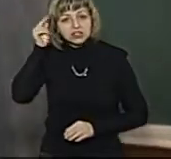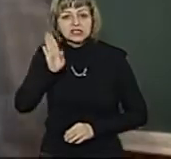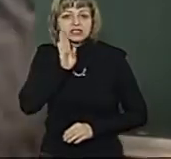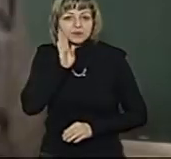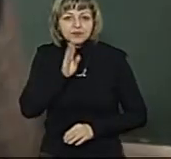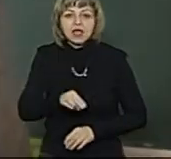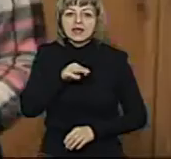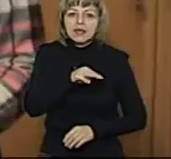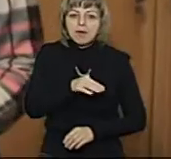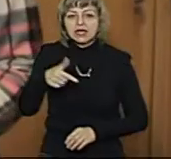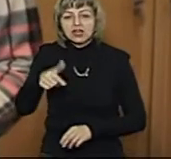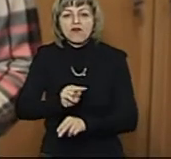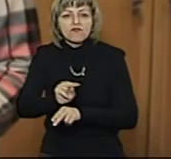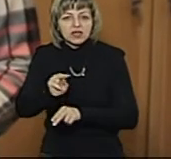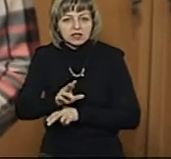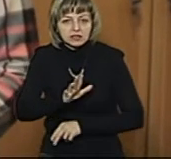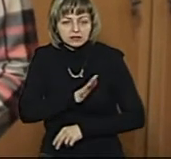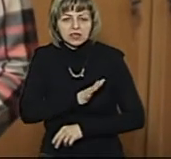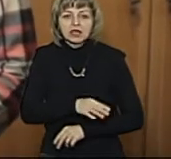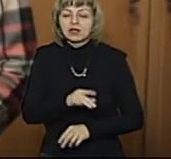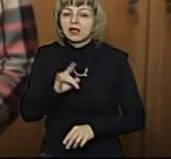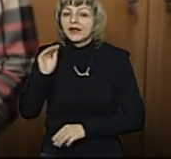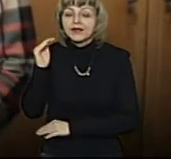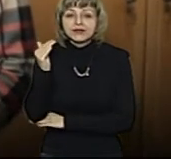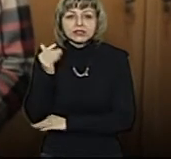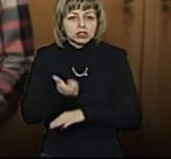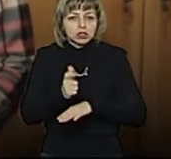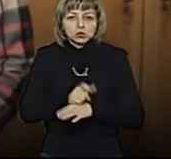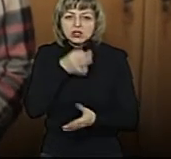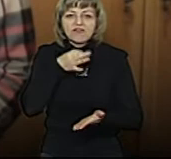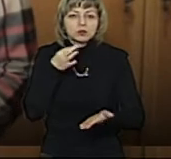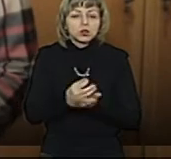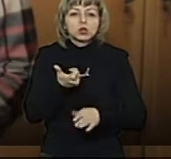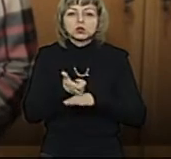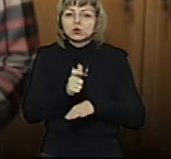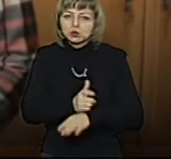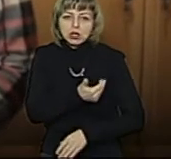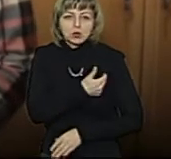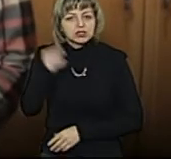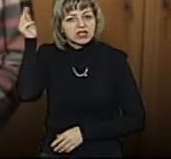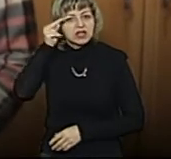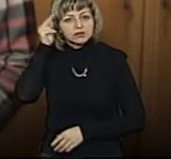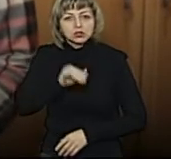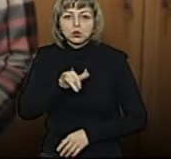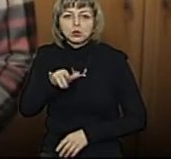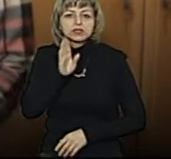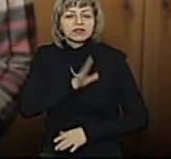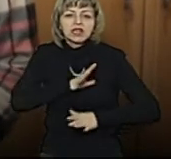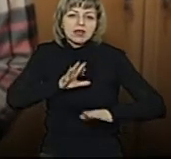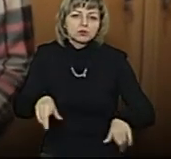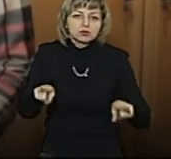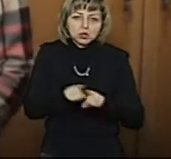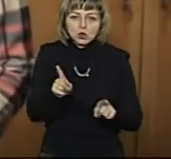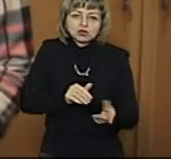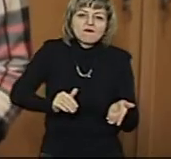Тамара Григорівна теж викладала. Дуже дитина відповідальна, дуже хотіла вчитися. Не було в неї такого, щоб вона